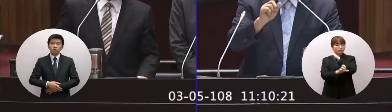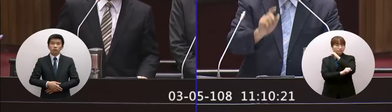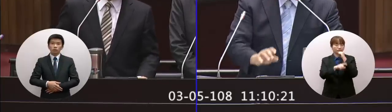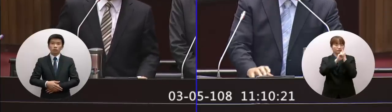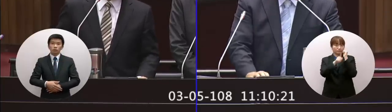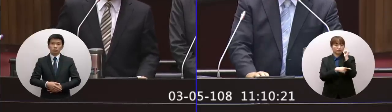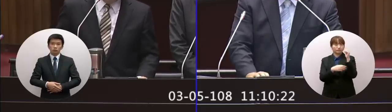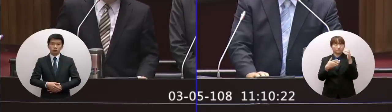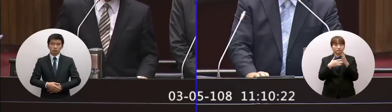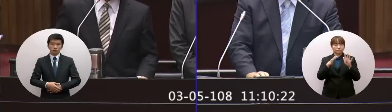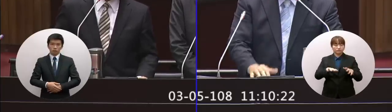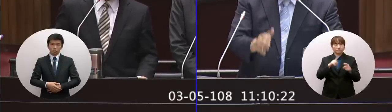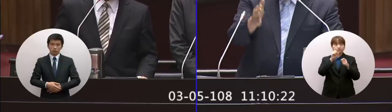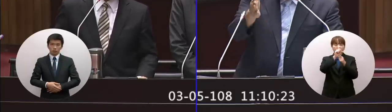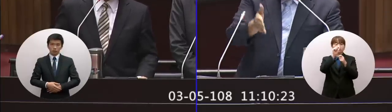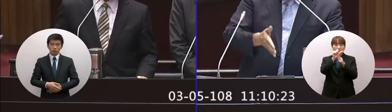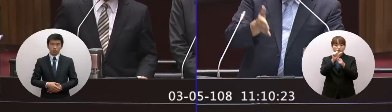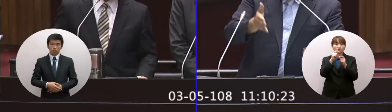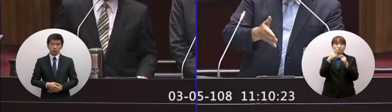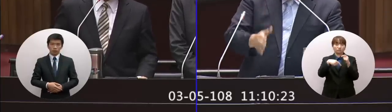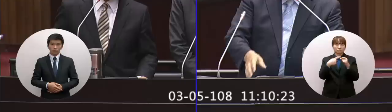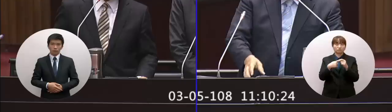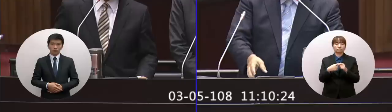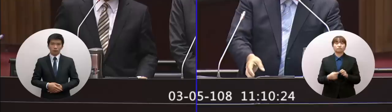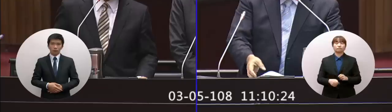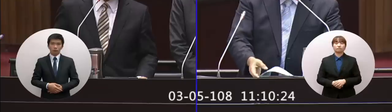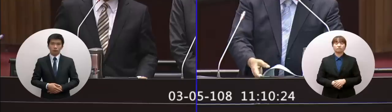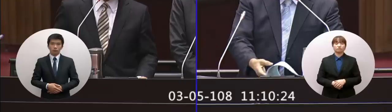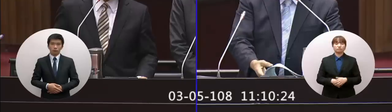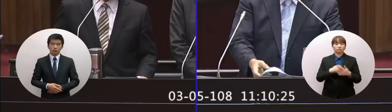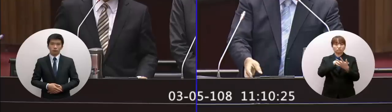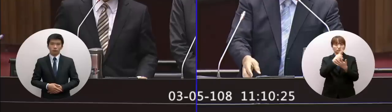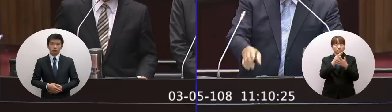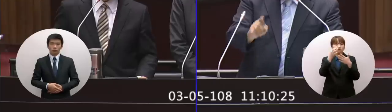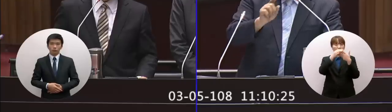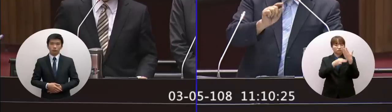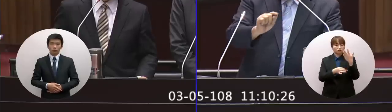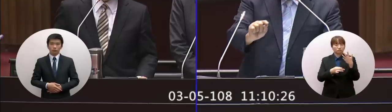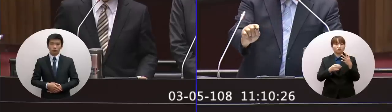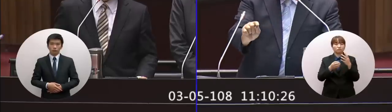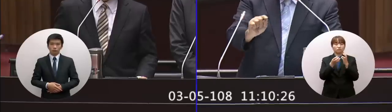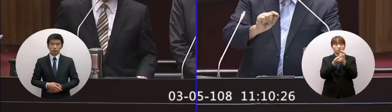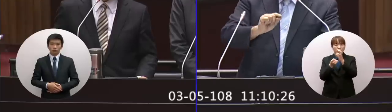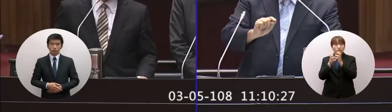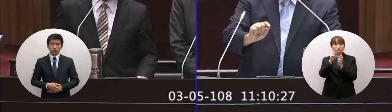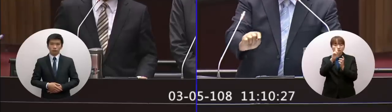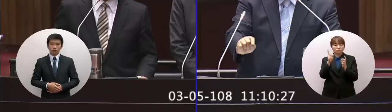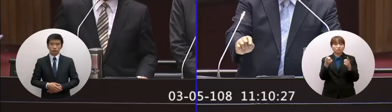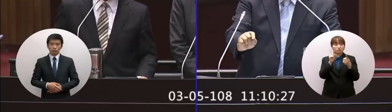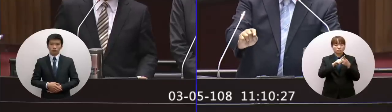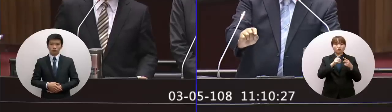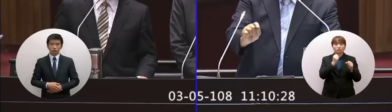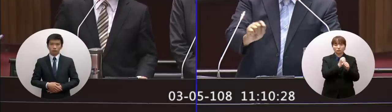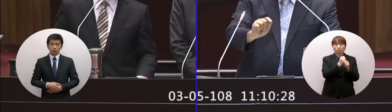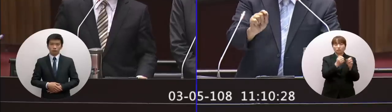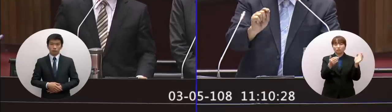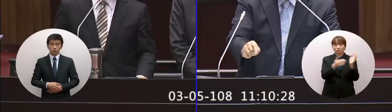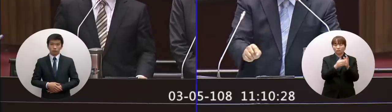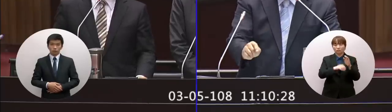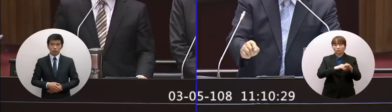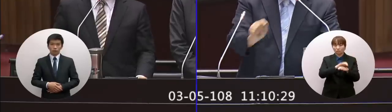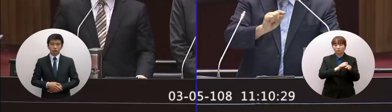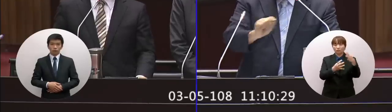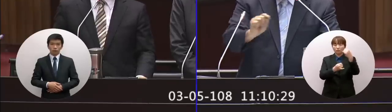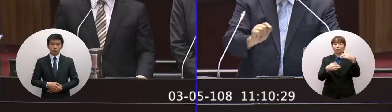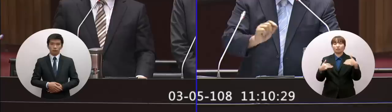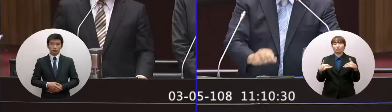到今年第15年，院长，所有的这个条文呢、都条例该哪些要完成，什么时候，当然没有讲